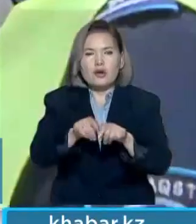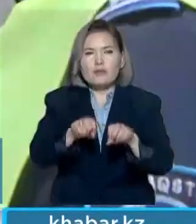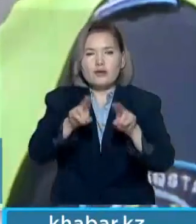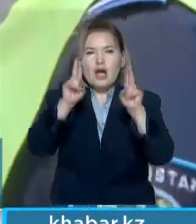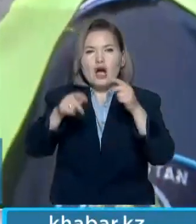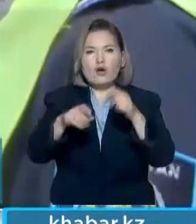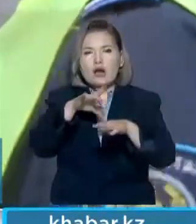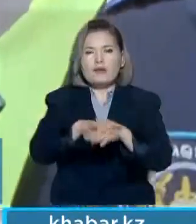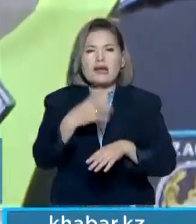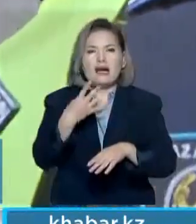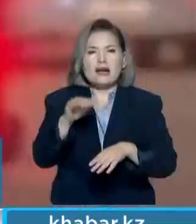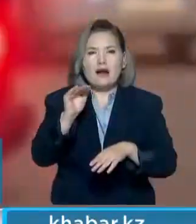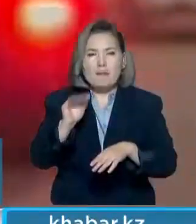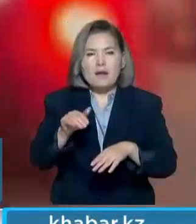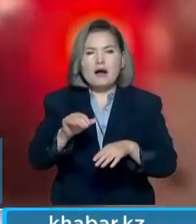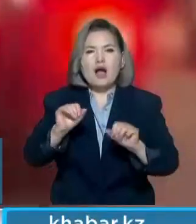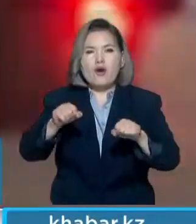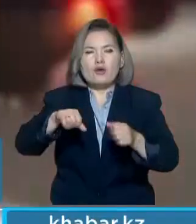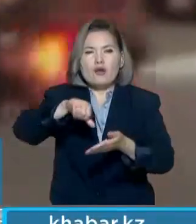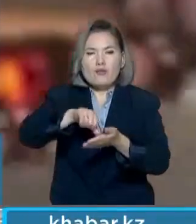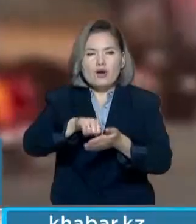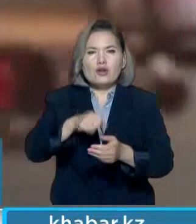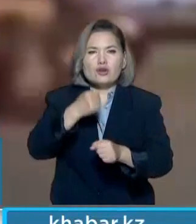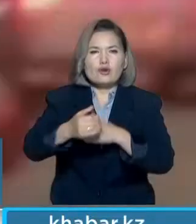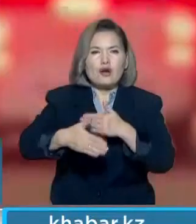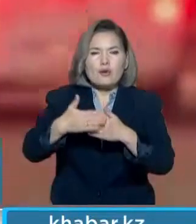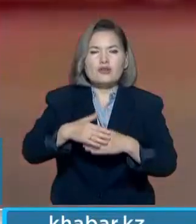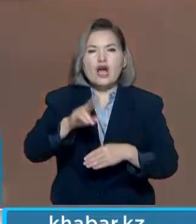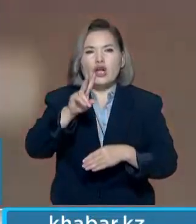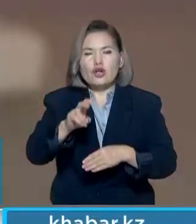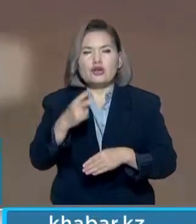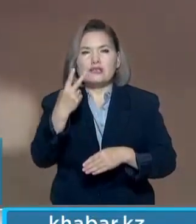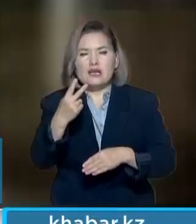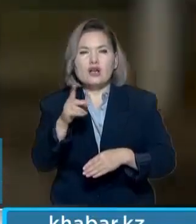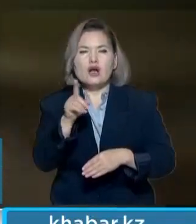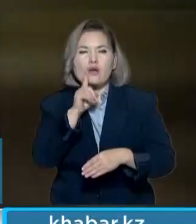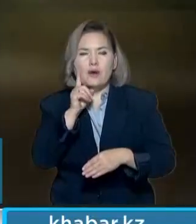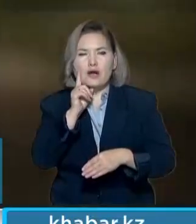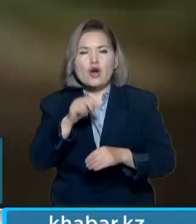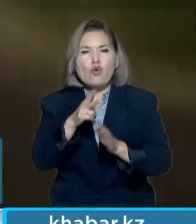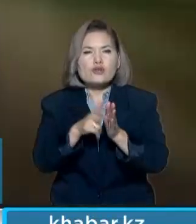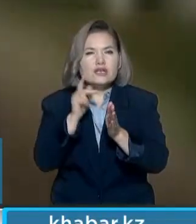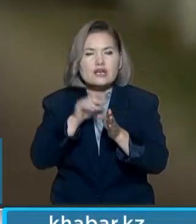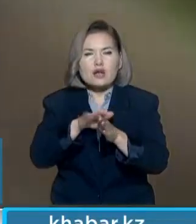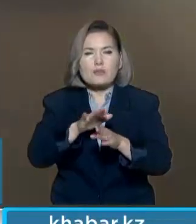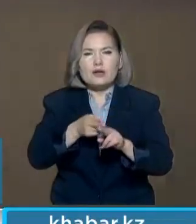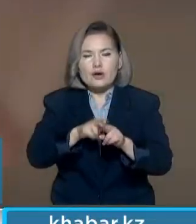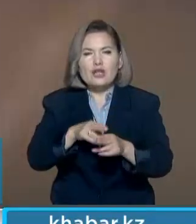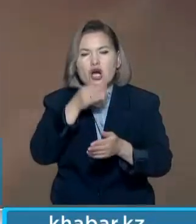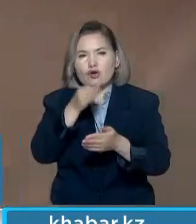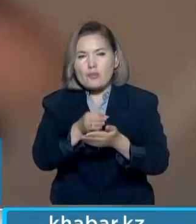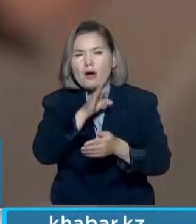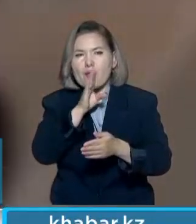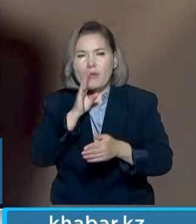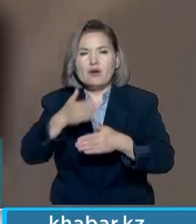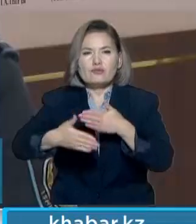бұзған 40 мыңға жуық мопед жүргізушісін жазаға тартты. 202-сі кәмелетке толмаған бала. Әсте жауапкершілікті олар емес,